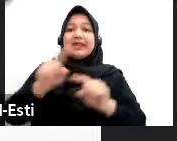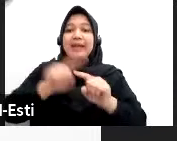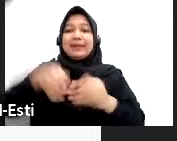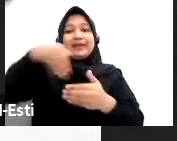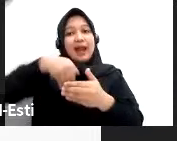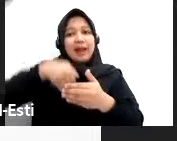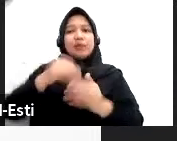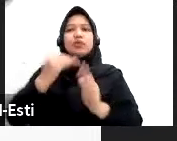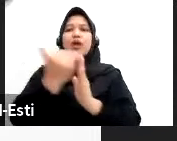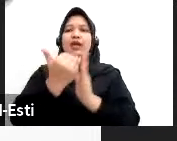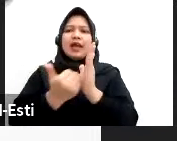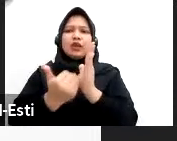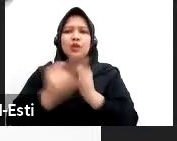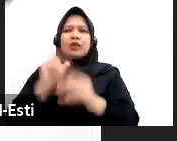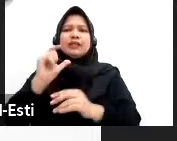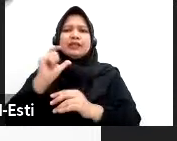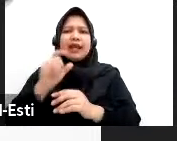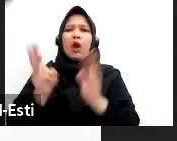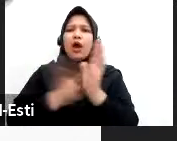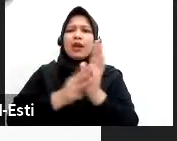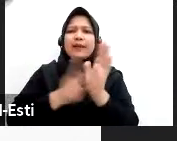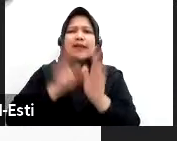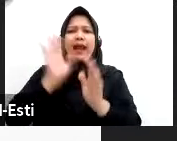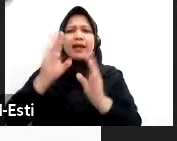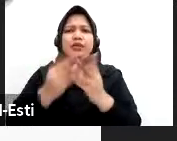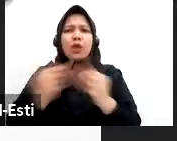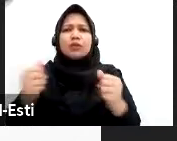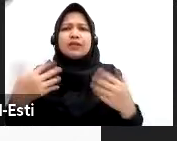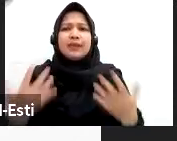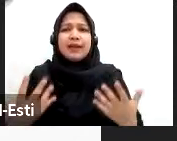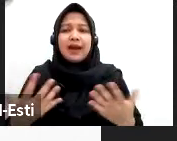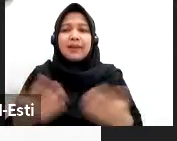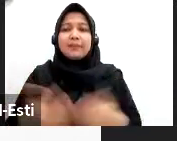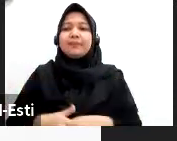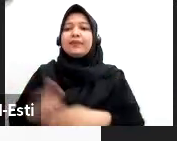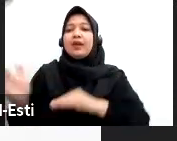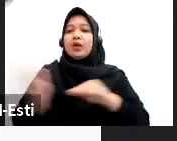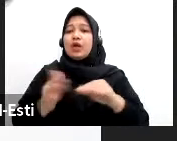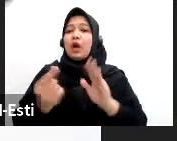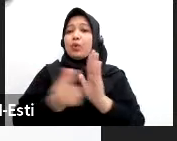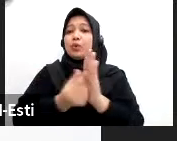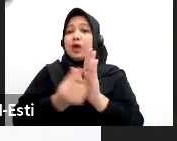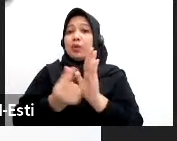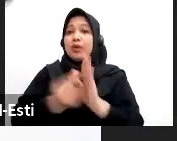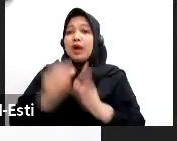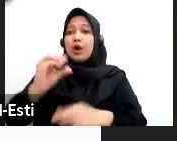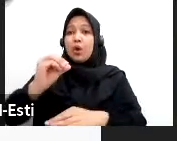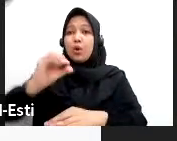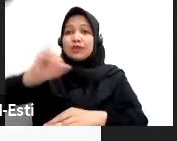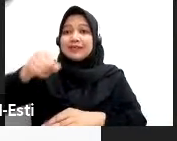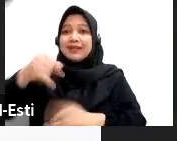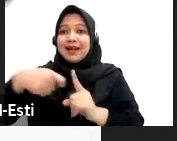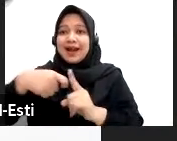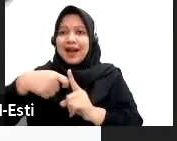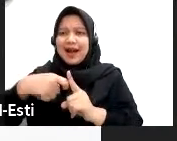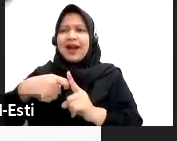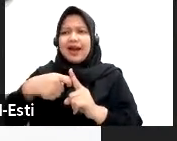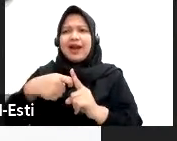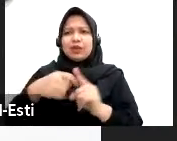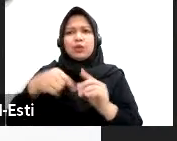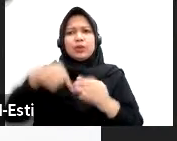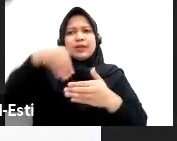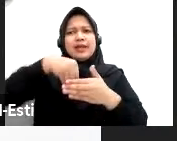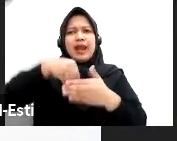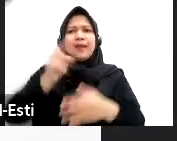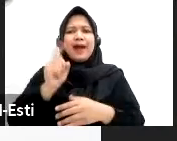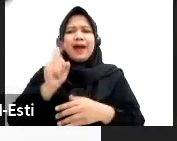penyelesaian sengketa di dalam undang-undang OJK itu juga diatur mengenai hukum materiil dan